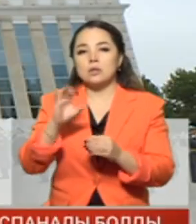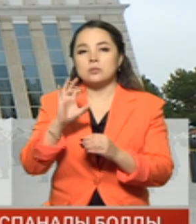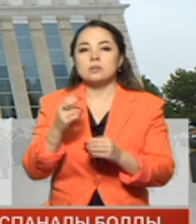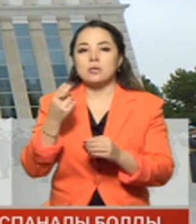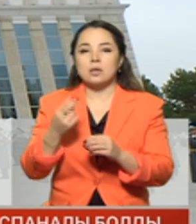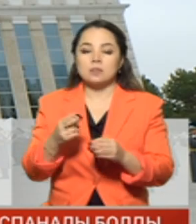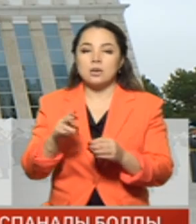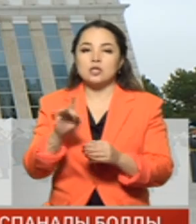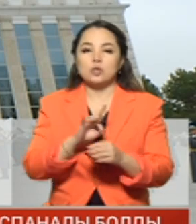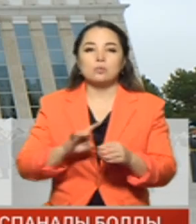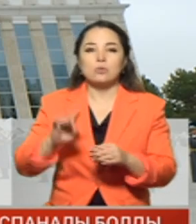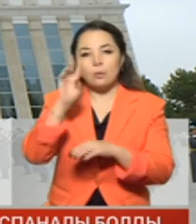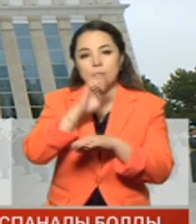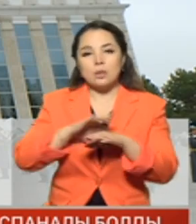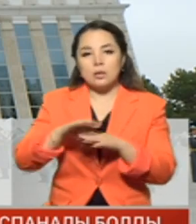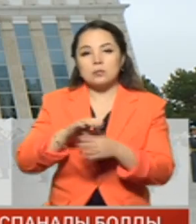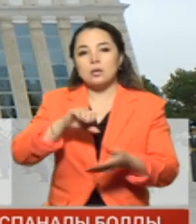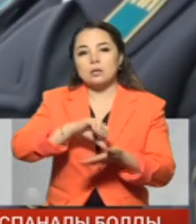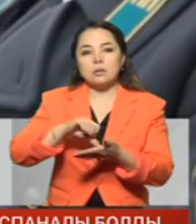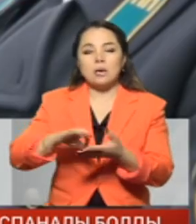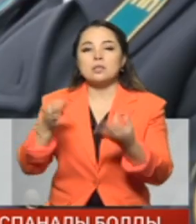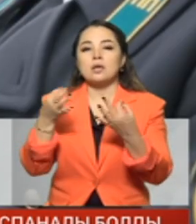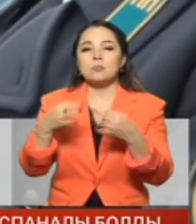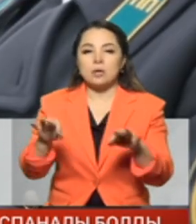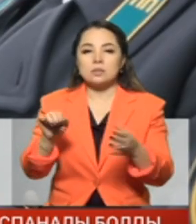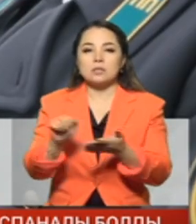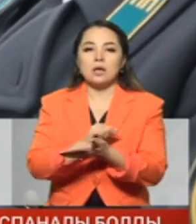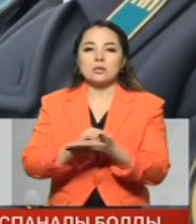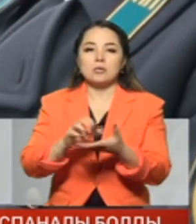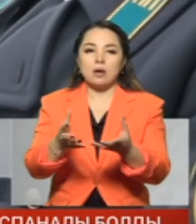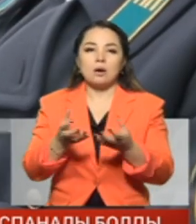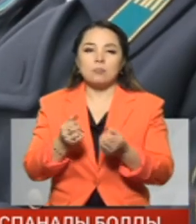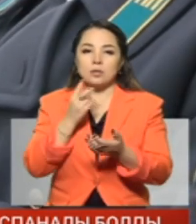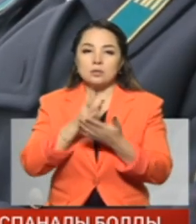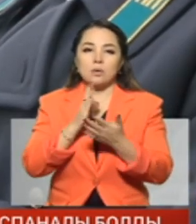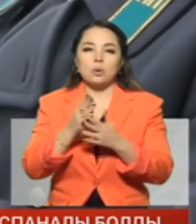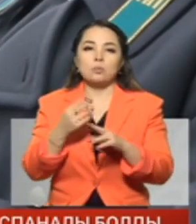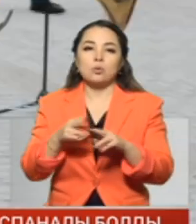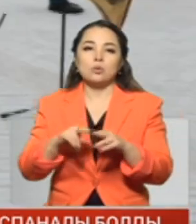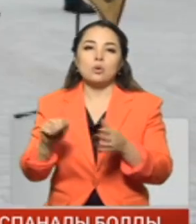Социалистік Республикасының мемлекеттік егемендігі туралы декларация қабылданды.